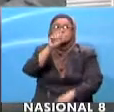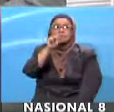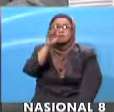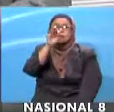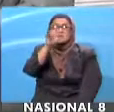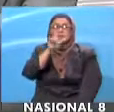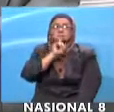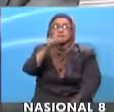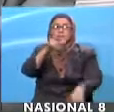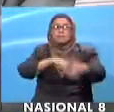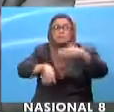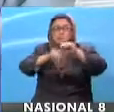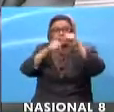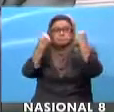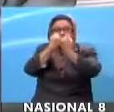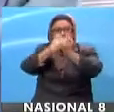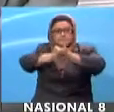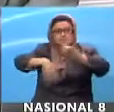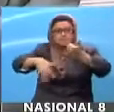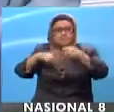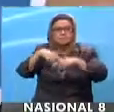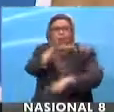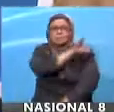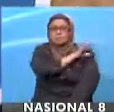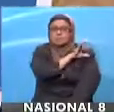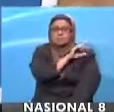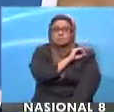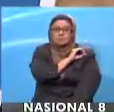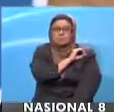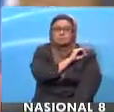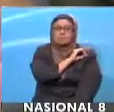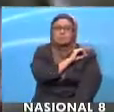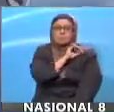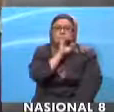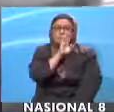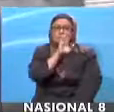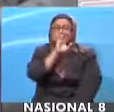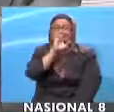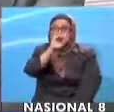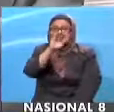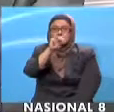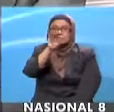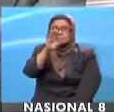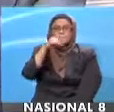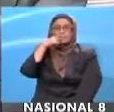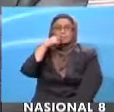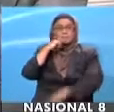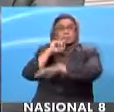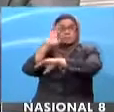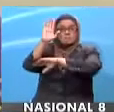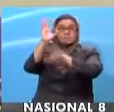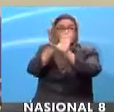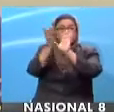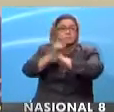serikatnya dalam itu ketua pegawai eksekutif by MB dato' Sri zukri Samad memberi jaminan Bank Islam